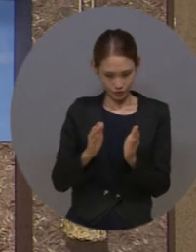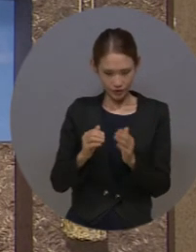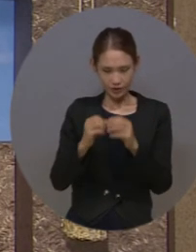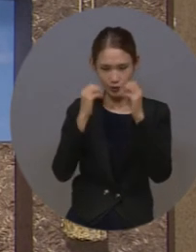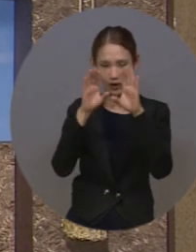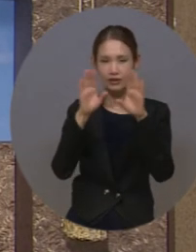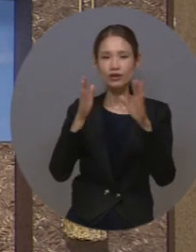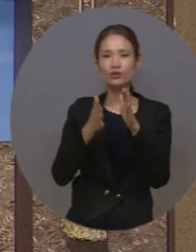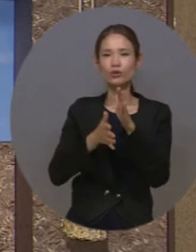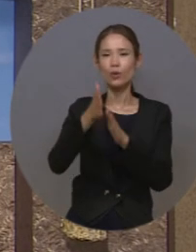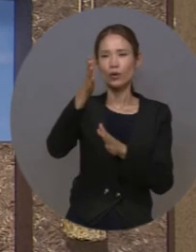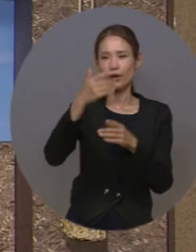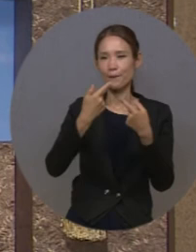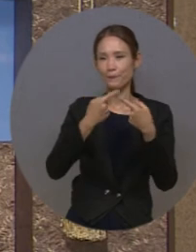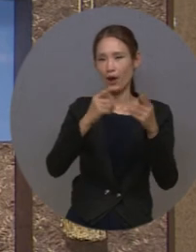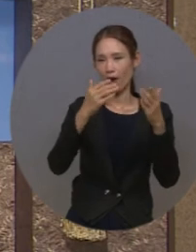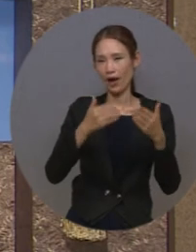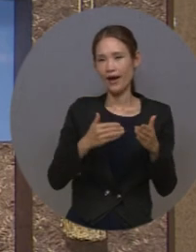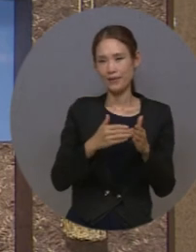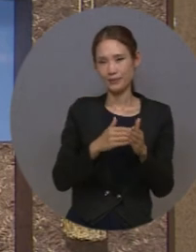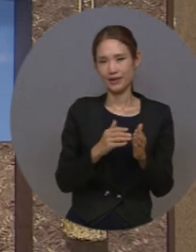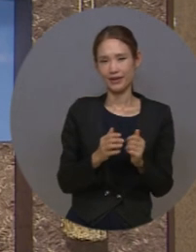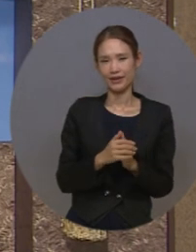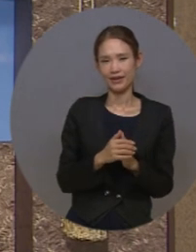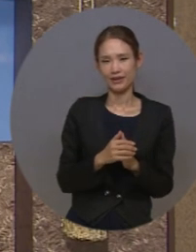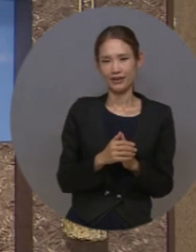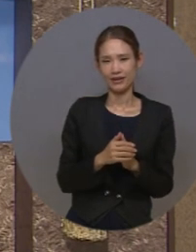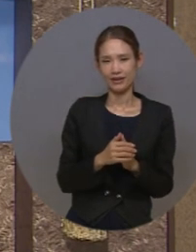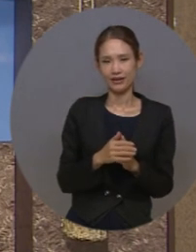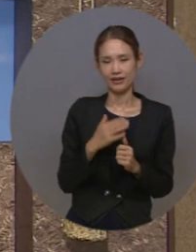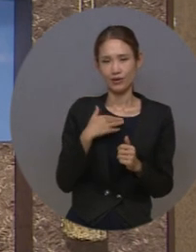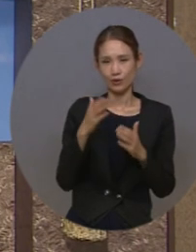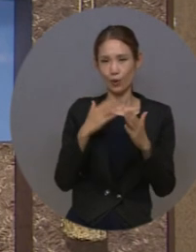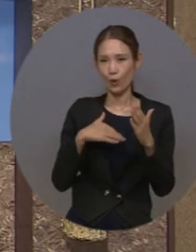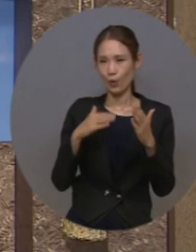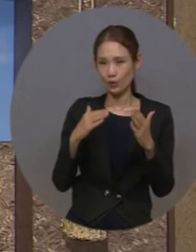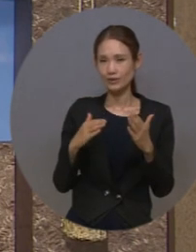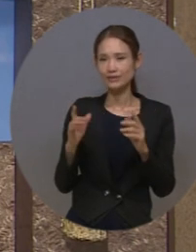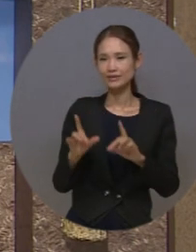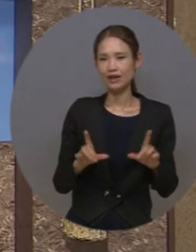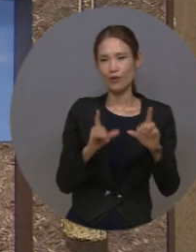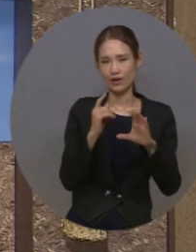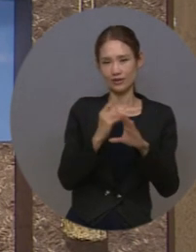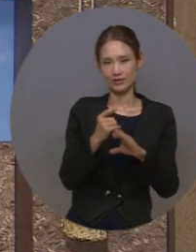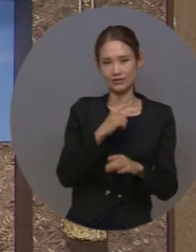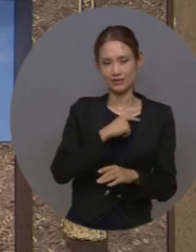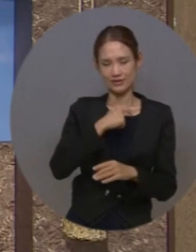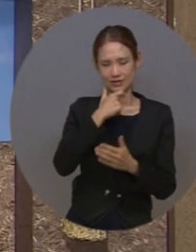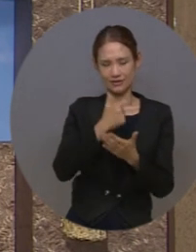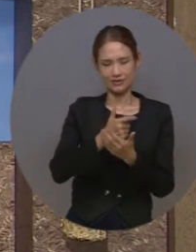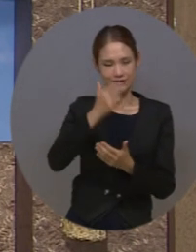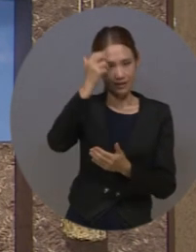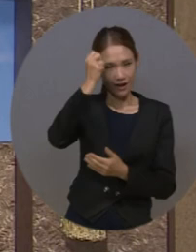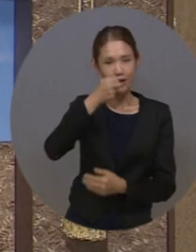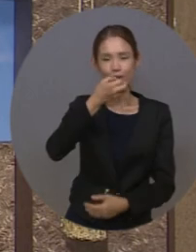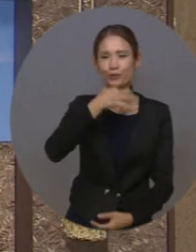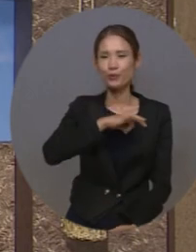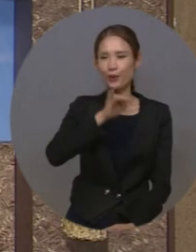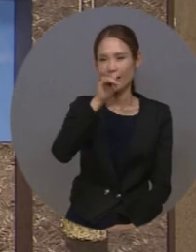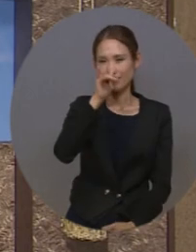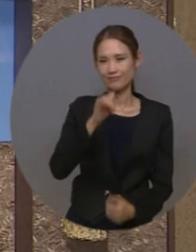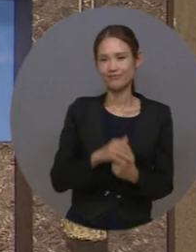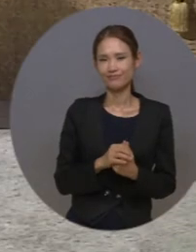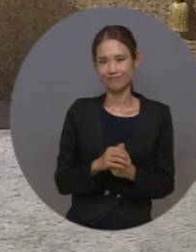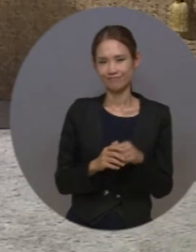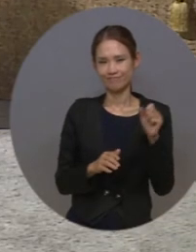도시로 평을 받았습니다. 저는 그런 것이 제 공직사에서 가장 큰 인상이 남고 보람이 있다고 생각이 됩니다.